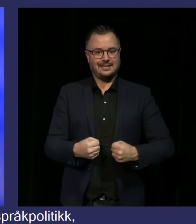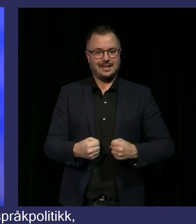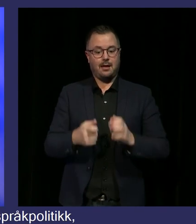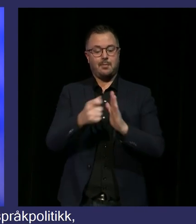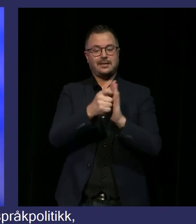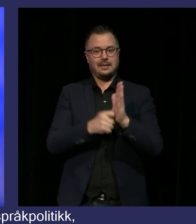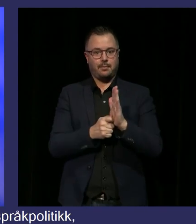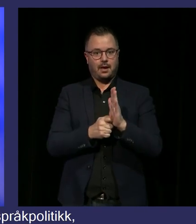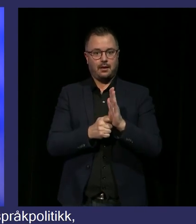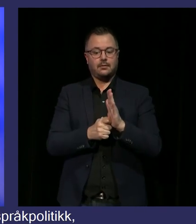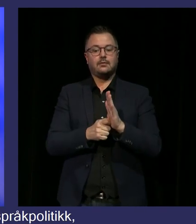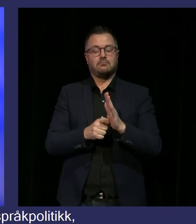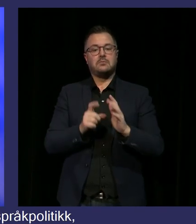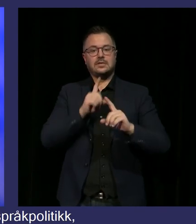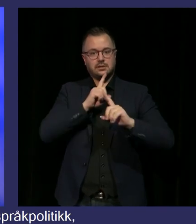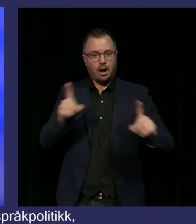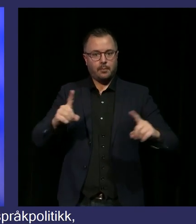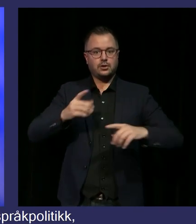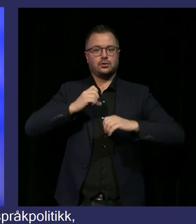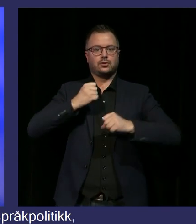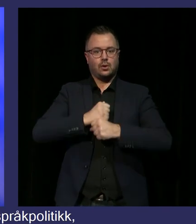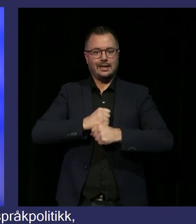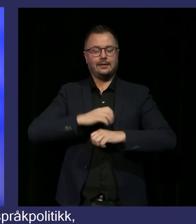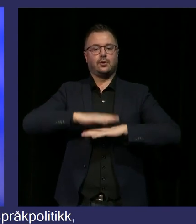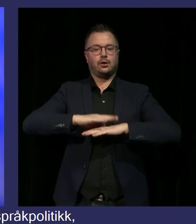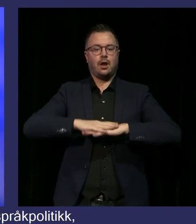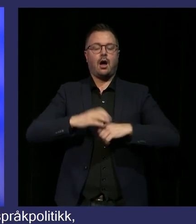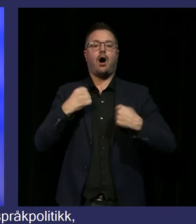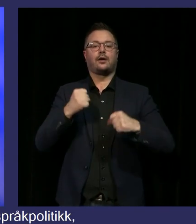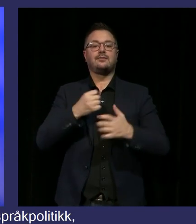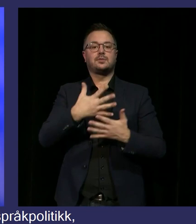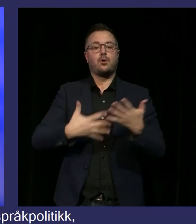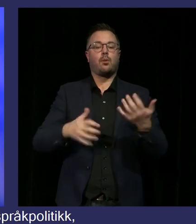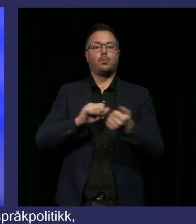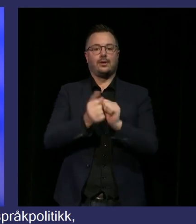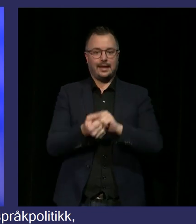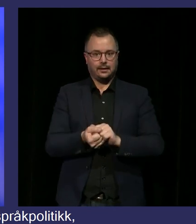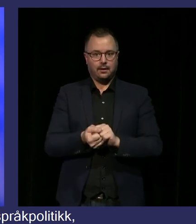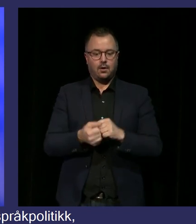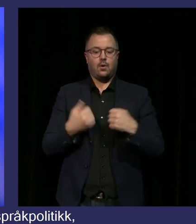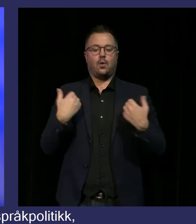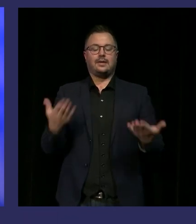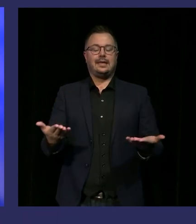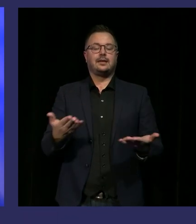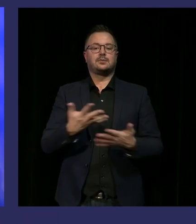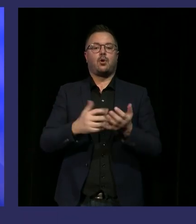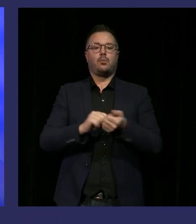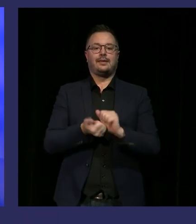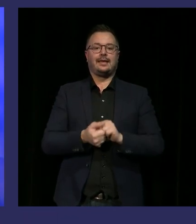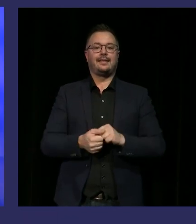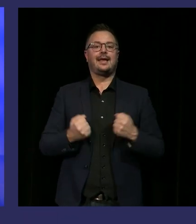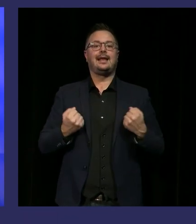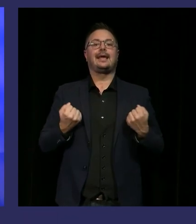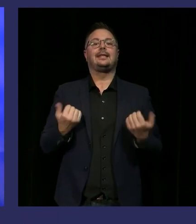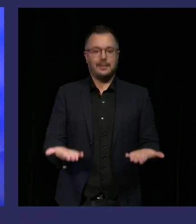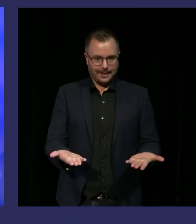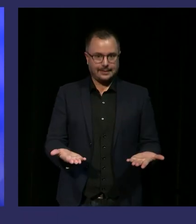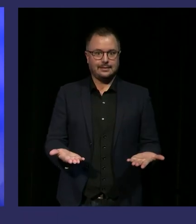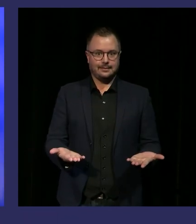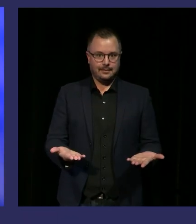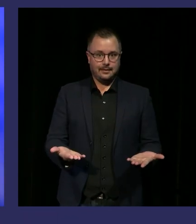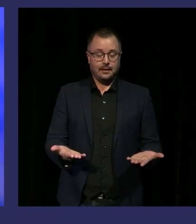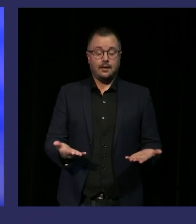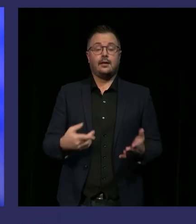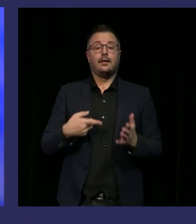Det skaper solid grunnlag for aktiv språkpolitikk og gir språkpolitikken ytterligere legitimitet. Med dette blir